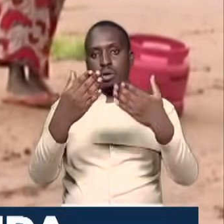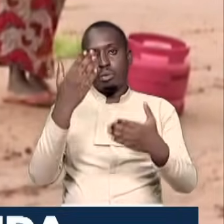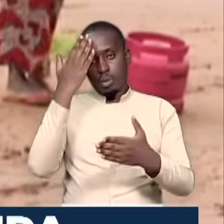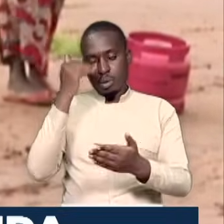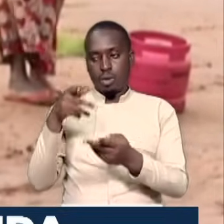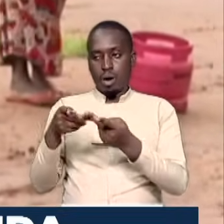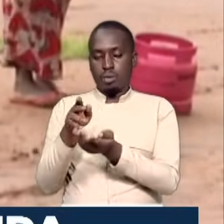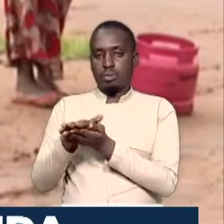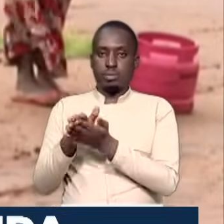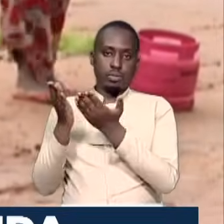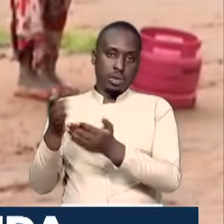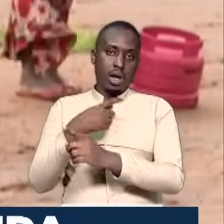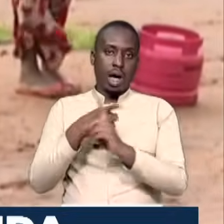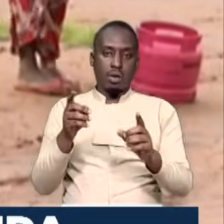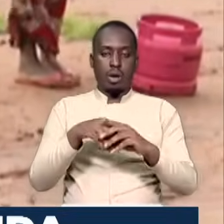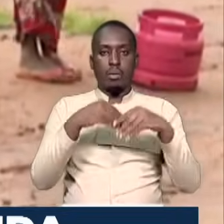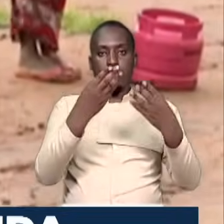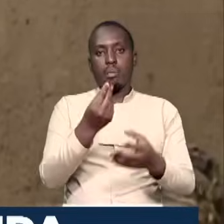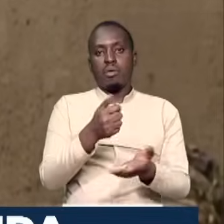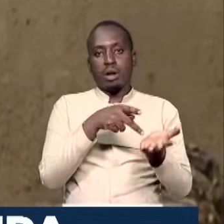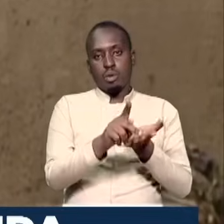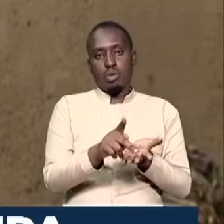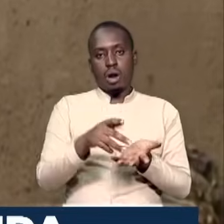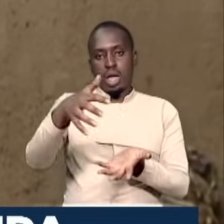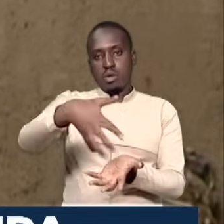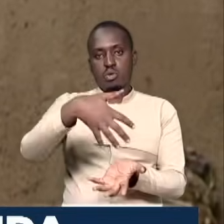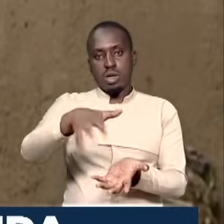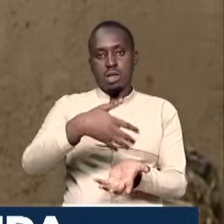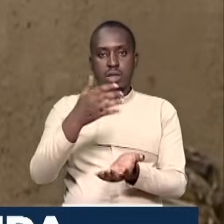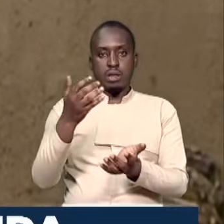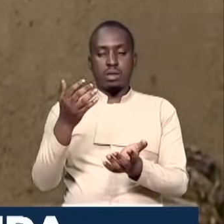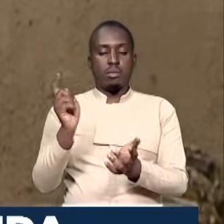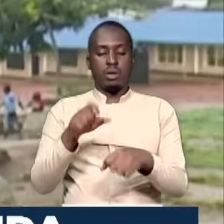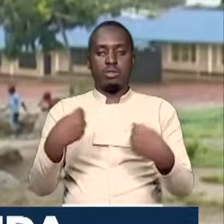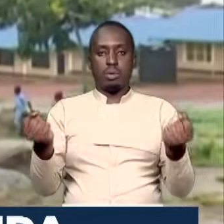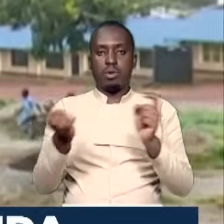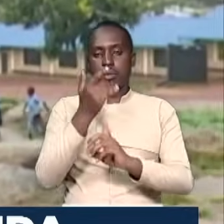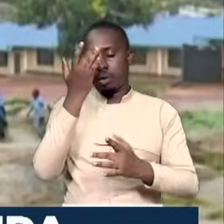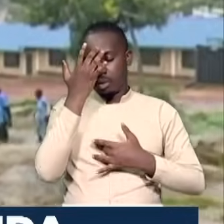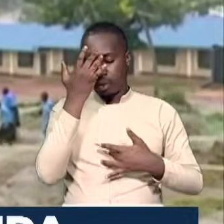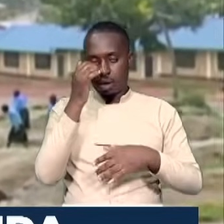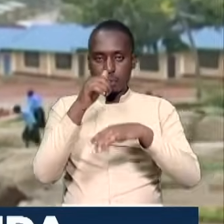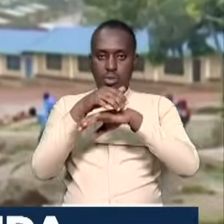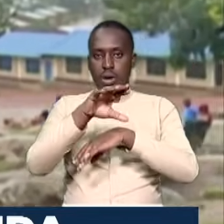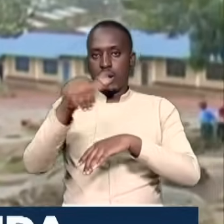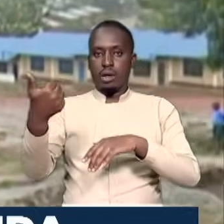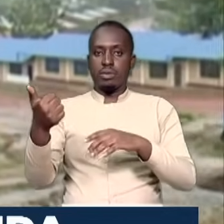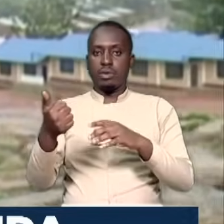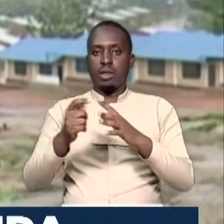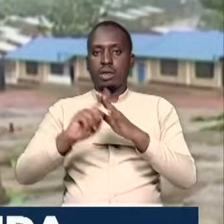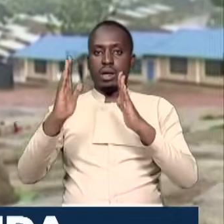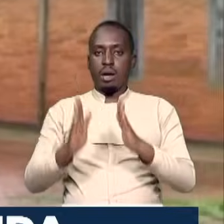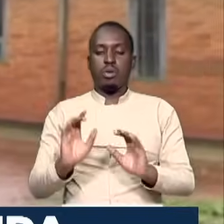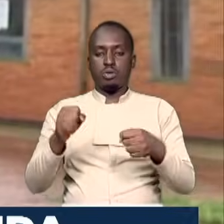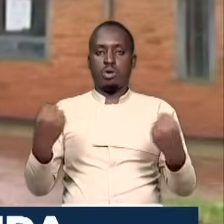kugihari mu gihe abahabwaga amafaranga yo kugura inkwi bo batazayabona, naho abarwaye bajyaga boherezwa hanze y'inkambi ntibazongera